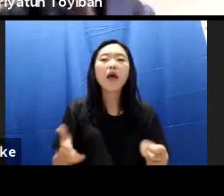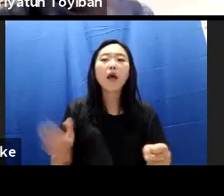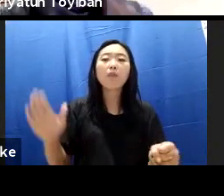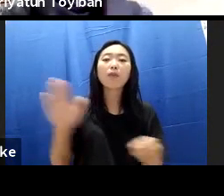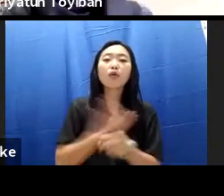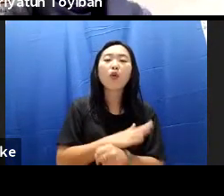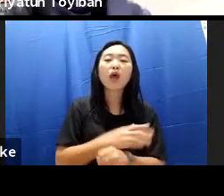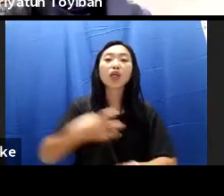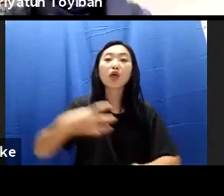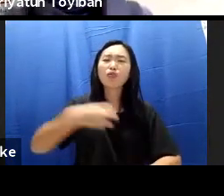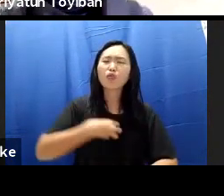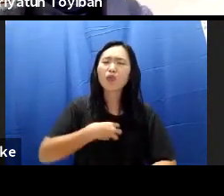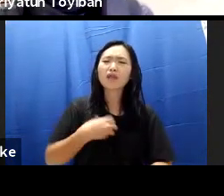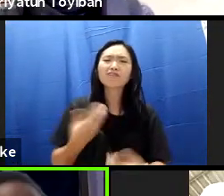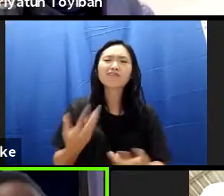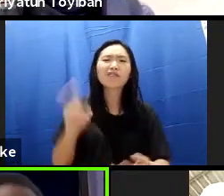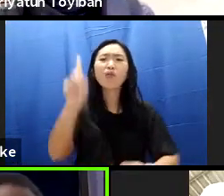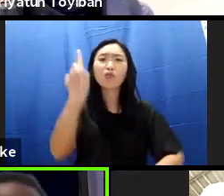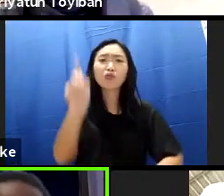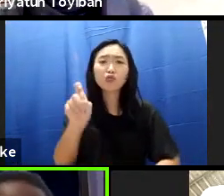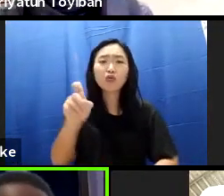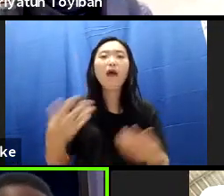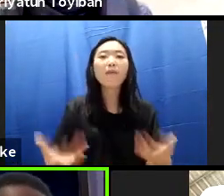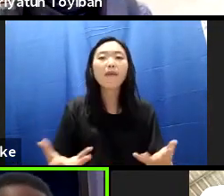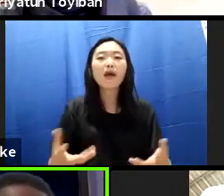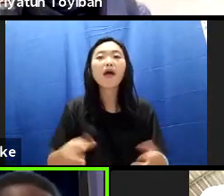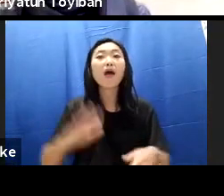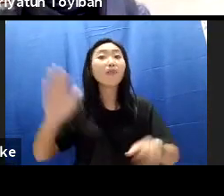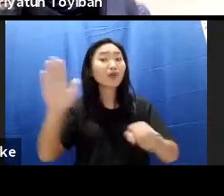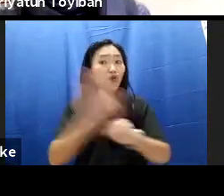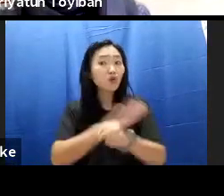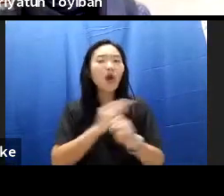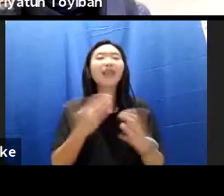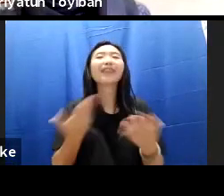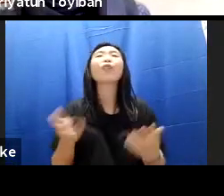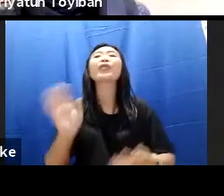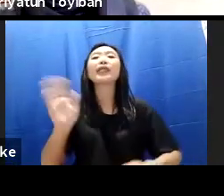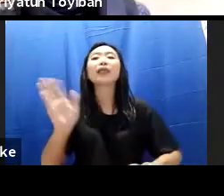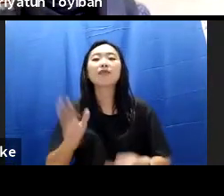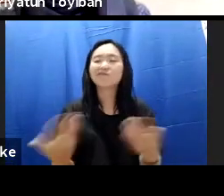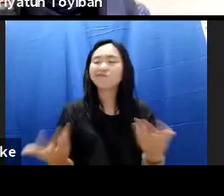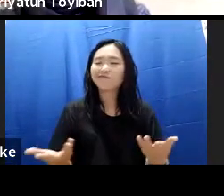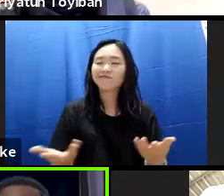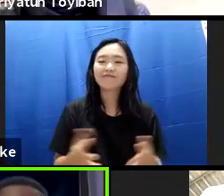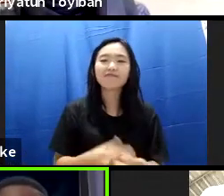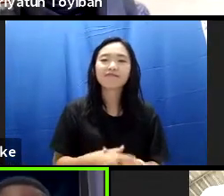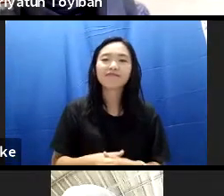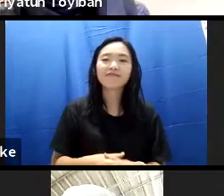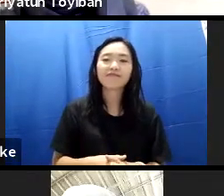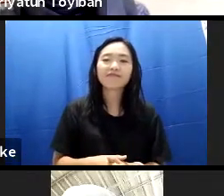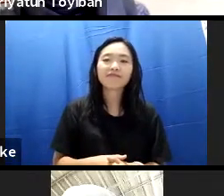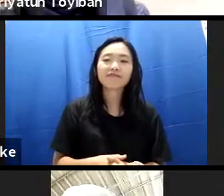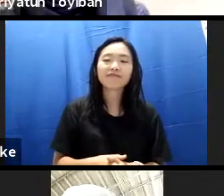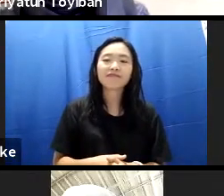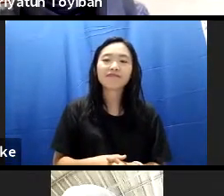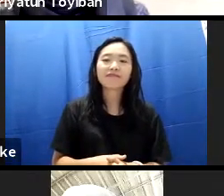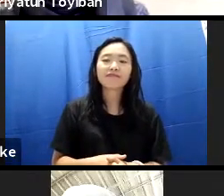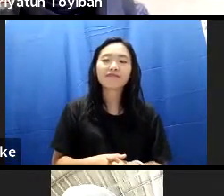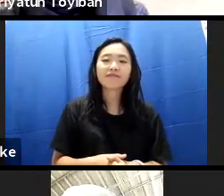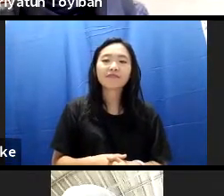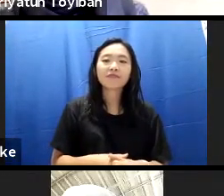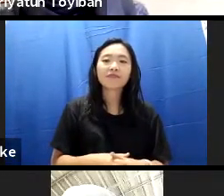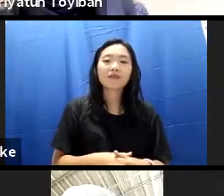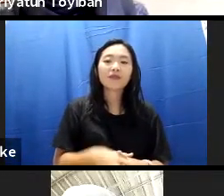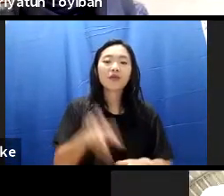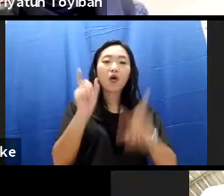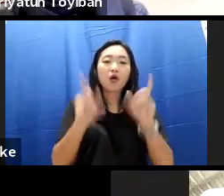kontrasepsi lain? Itu yang mendorong saya. Kemudian dalam salah satu pembimbing saya itu challenge saya, ya, menantang saya, kamu